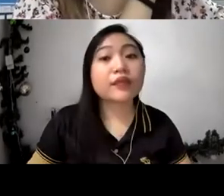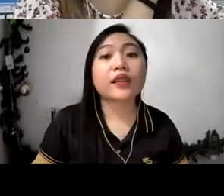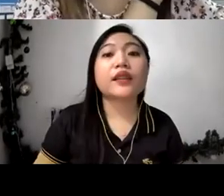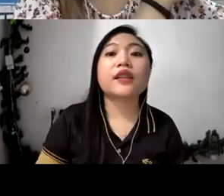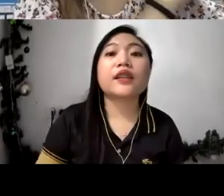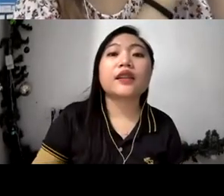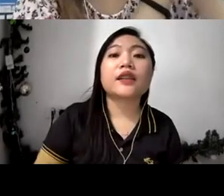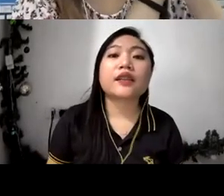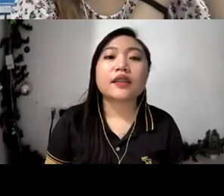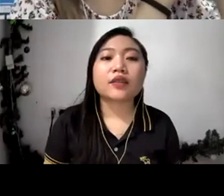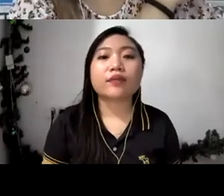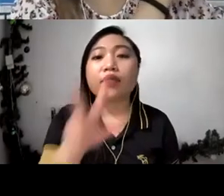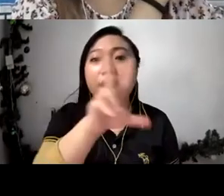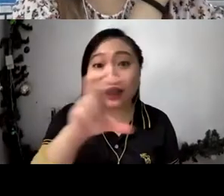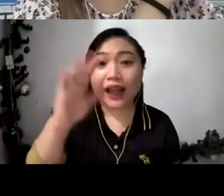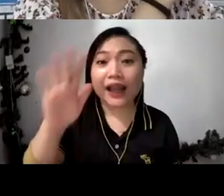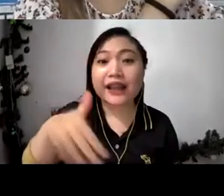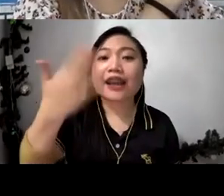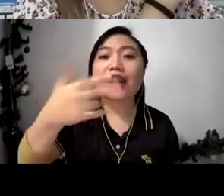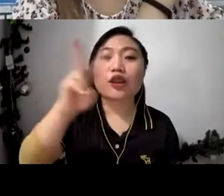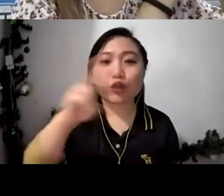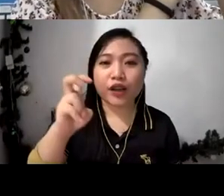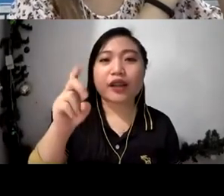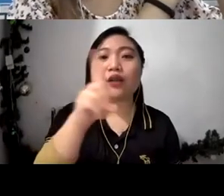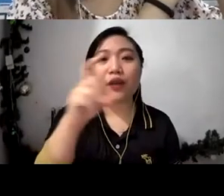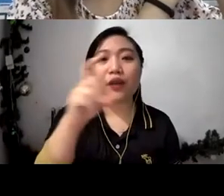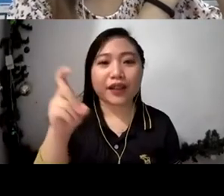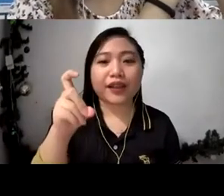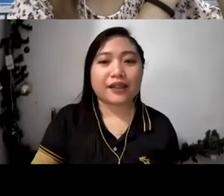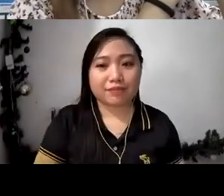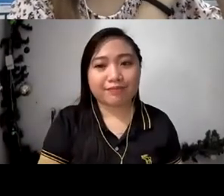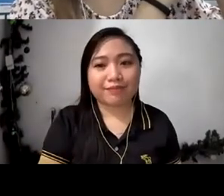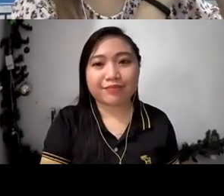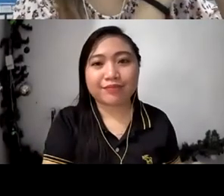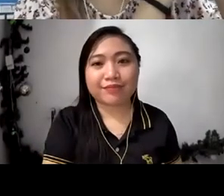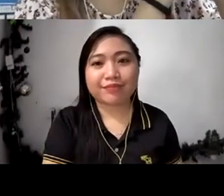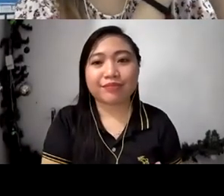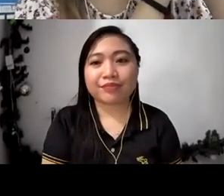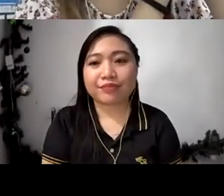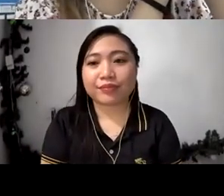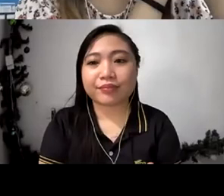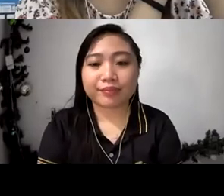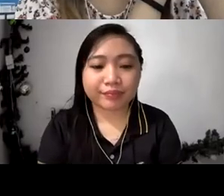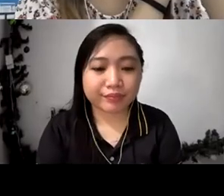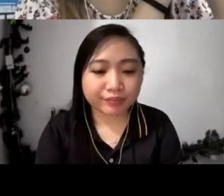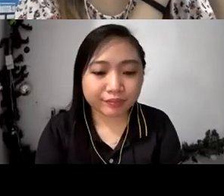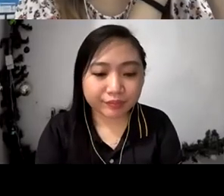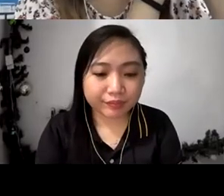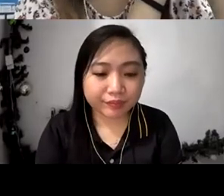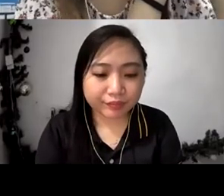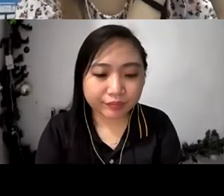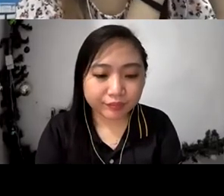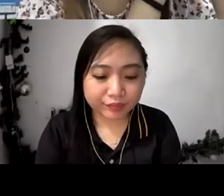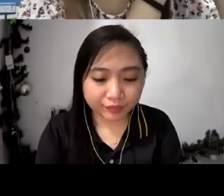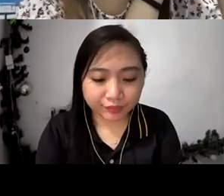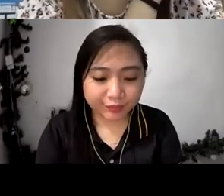So kung may way po kayo ng verification sa mga nicknames nyo, please screenshot and